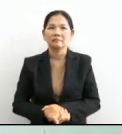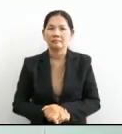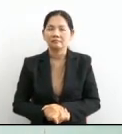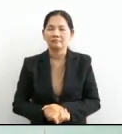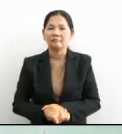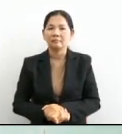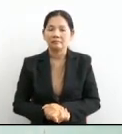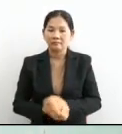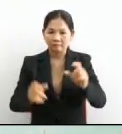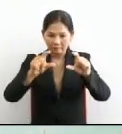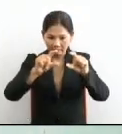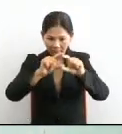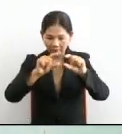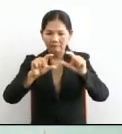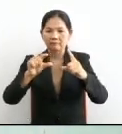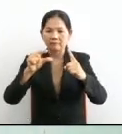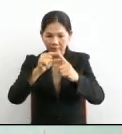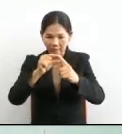ở vầy